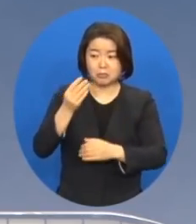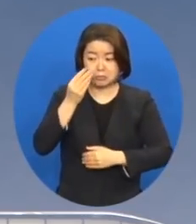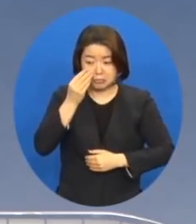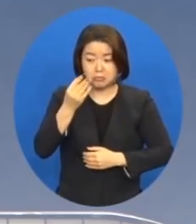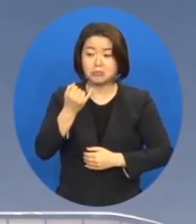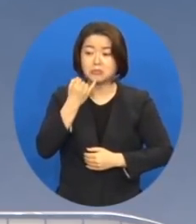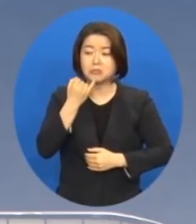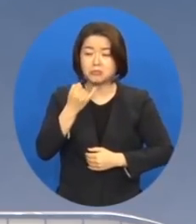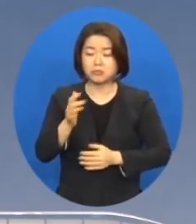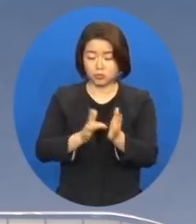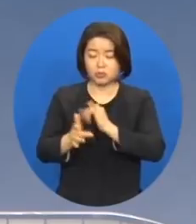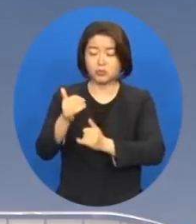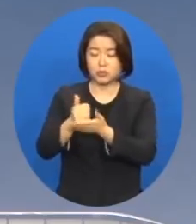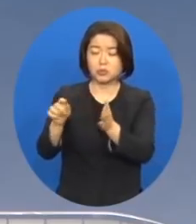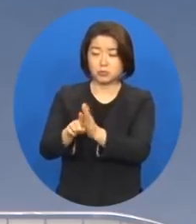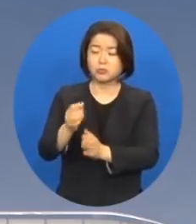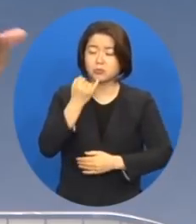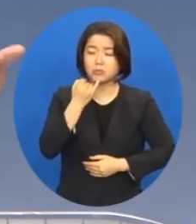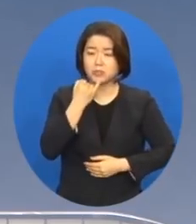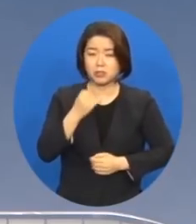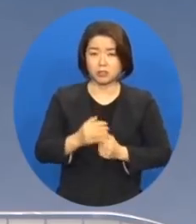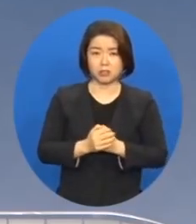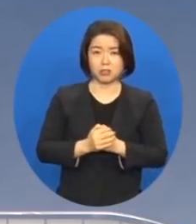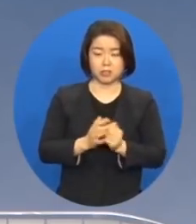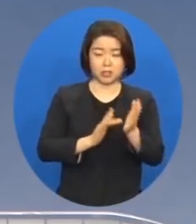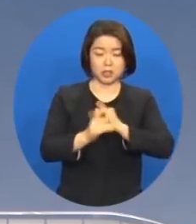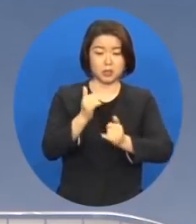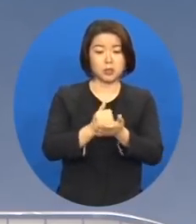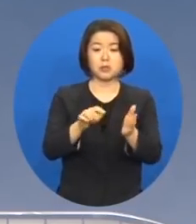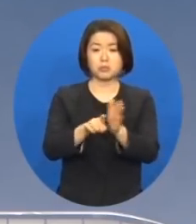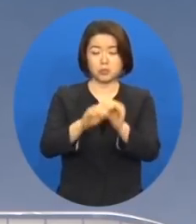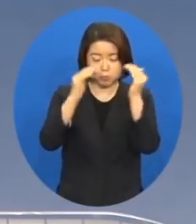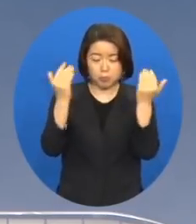믿으면 된 거지 뭐. 예수 믿으면 모든 죄 사함 받는데.